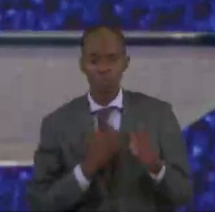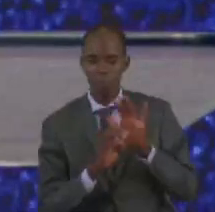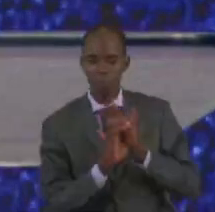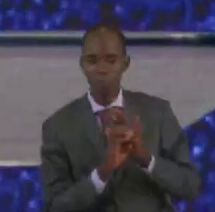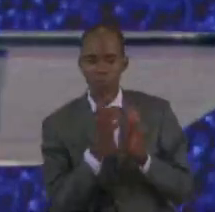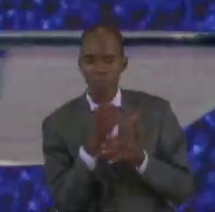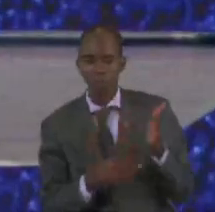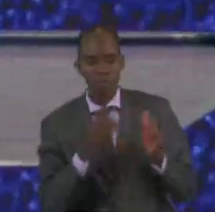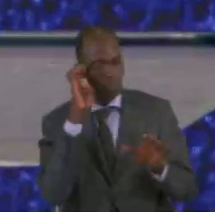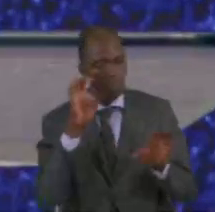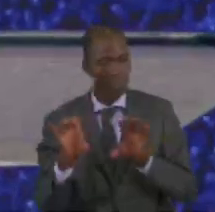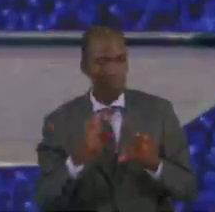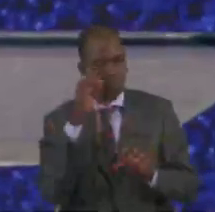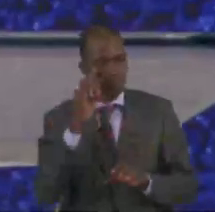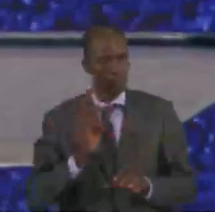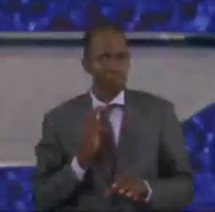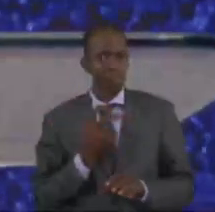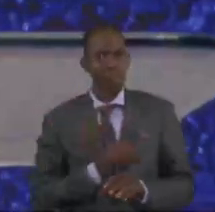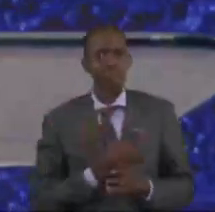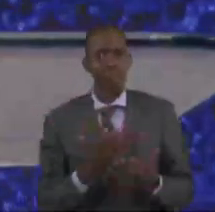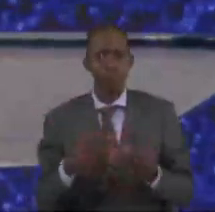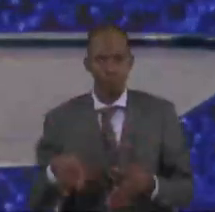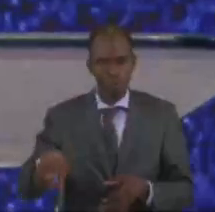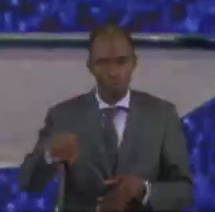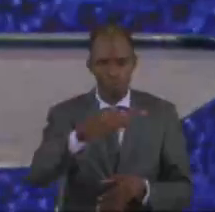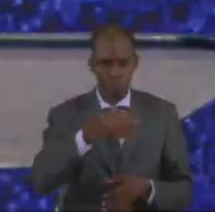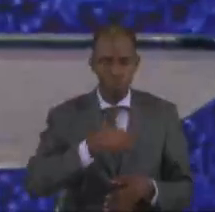observe Christ, notre précurseur,